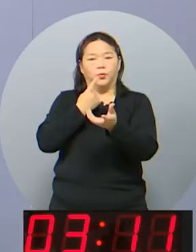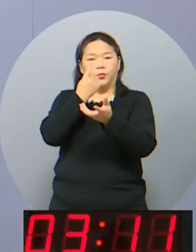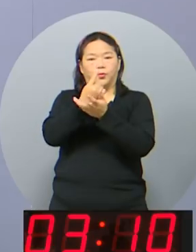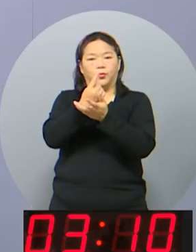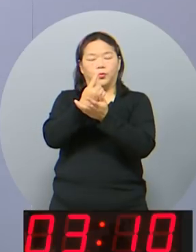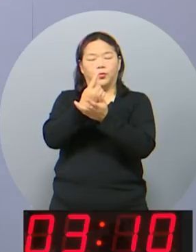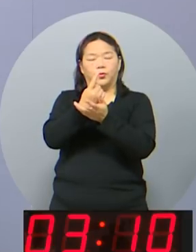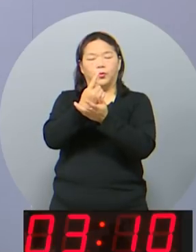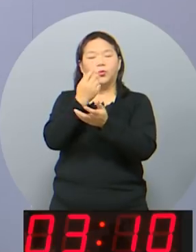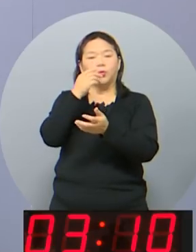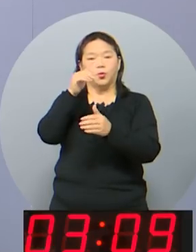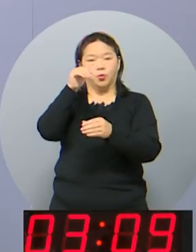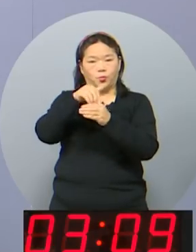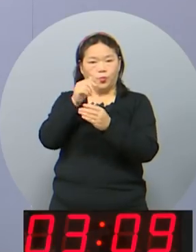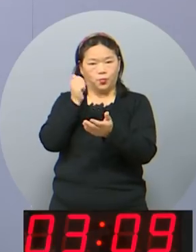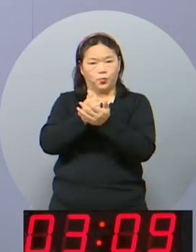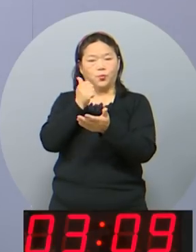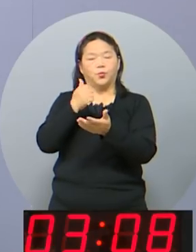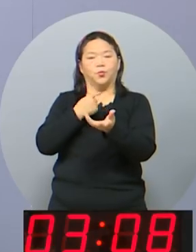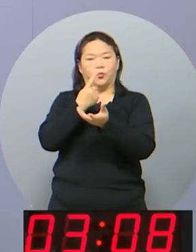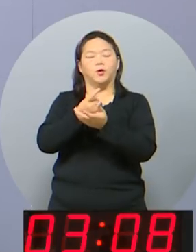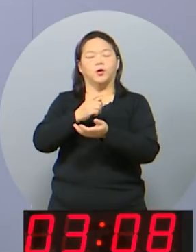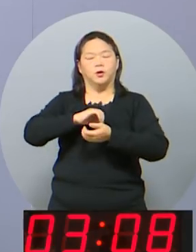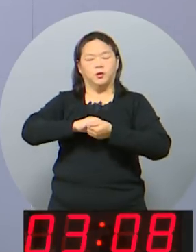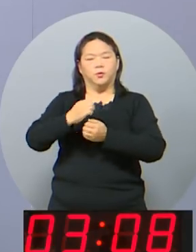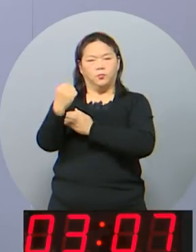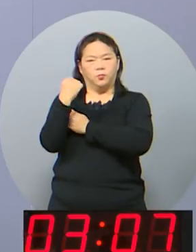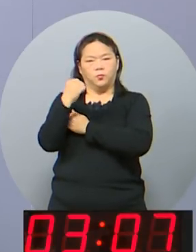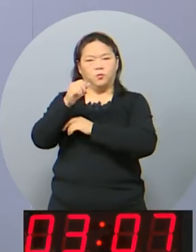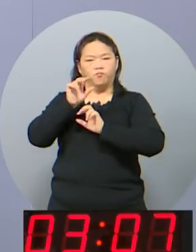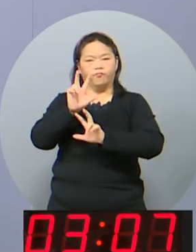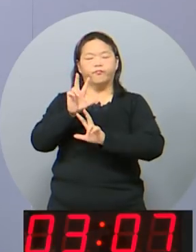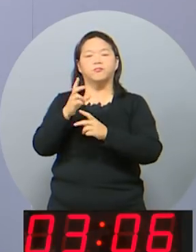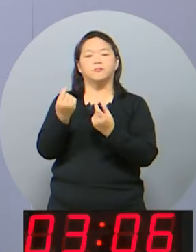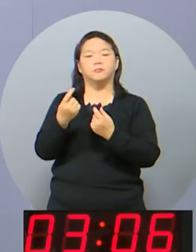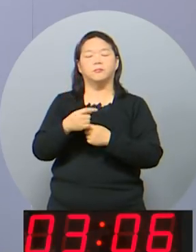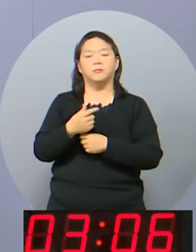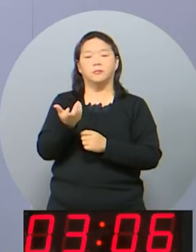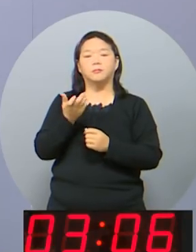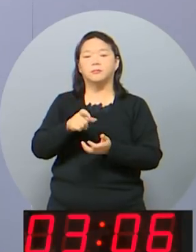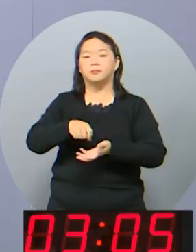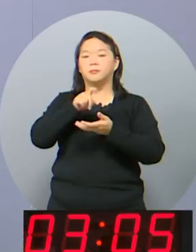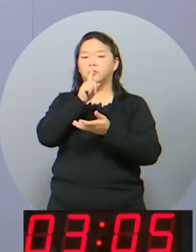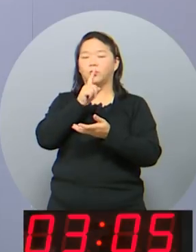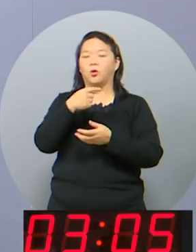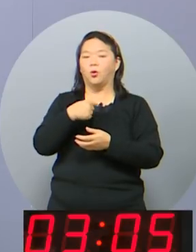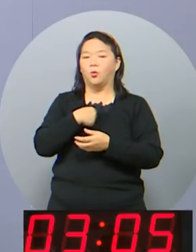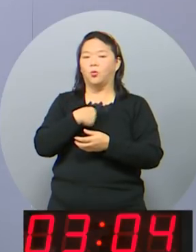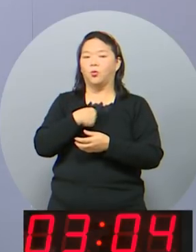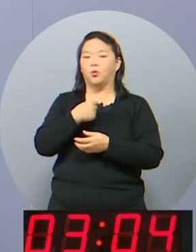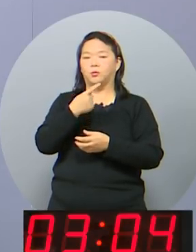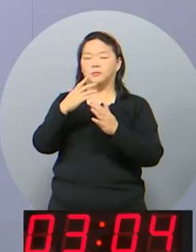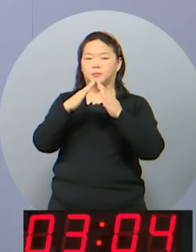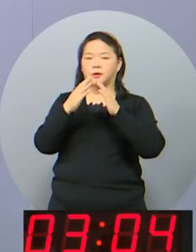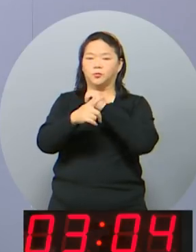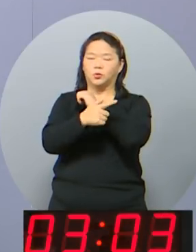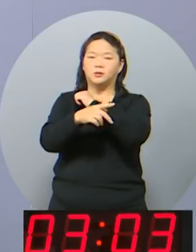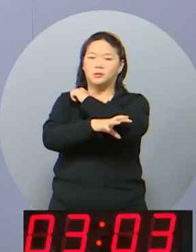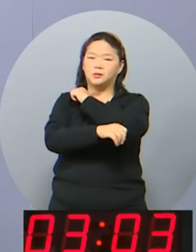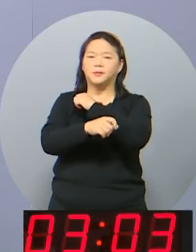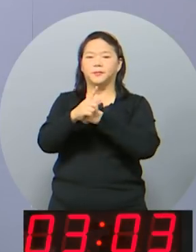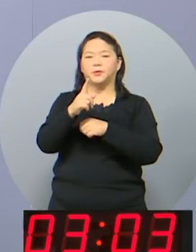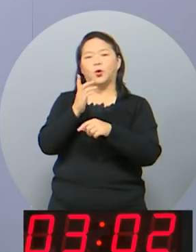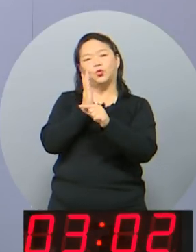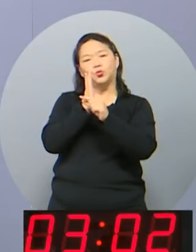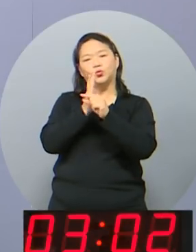后，伟杰一定会努力来实践。我刚刚开头讲过，伟杰来自基层的家庭，我了